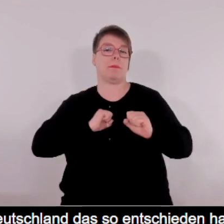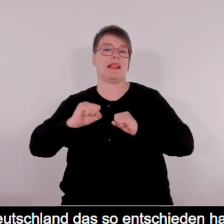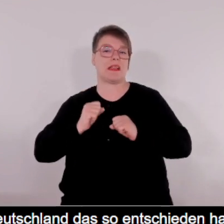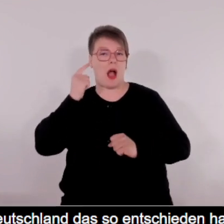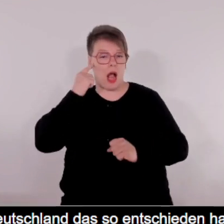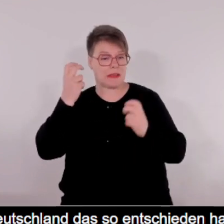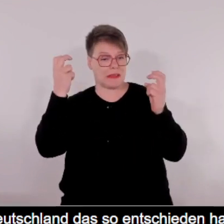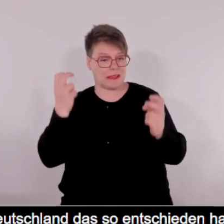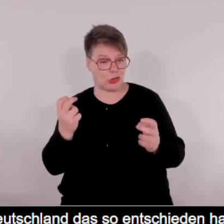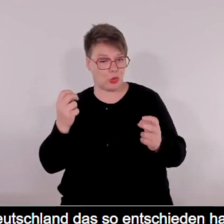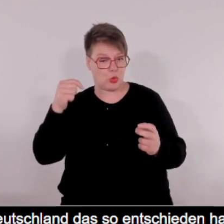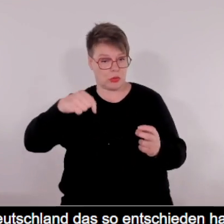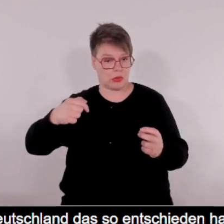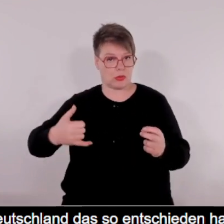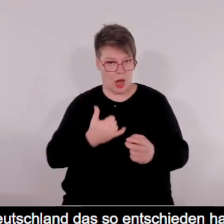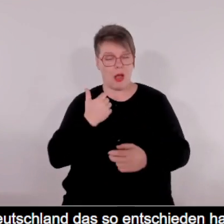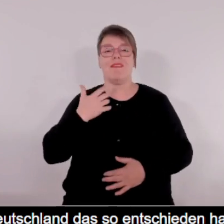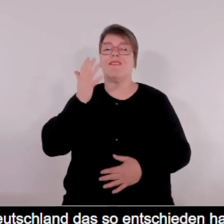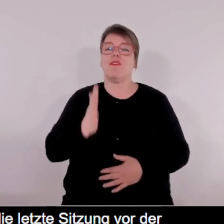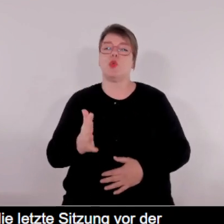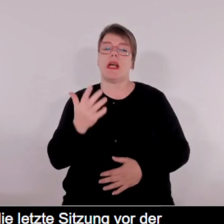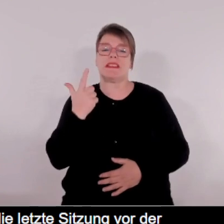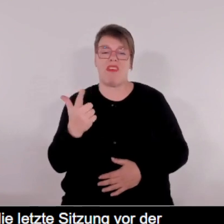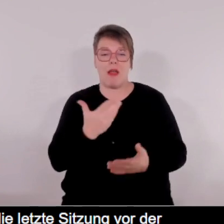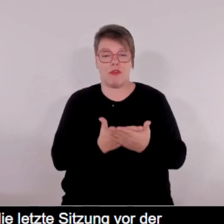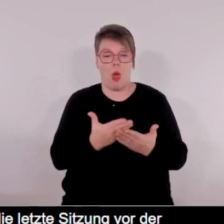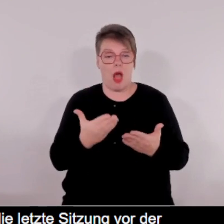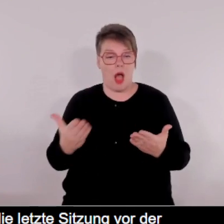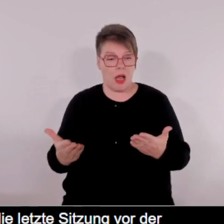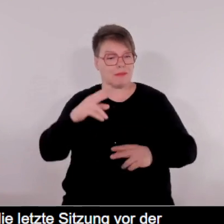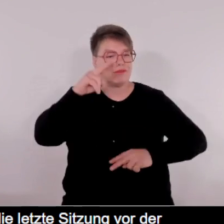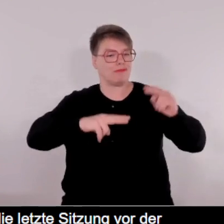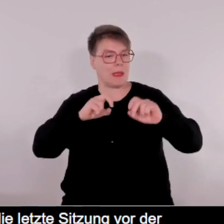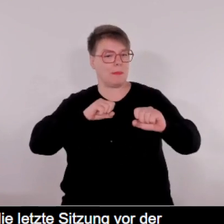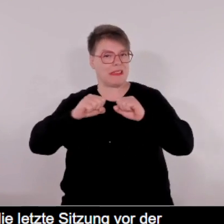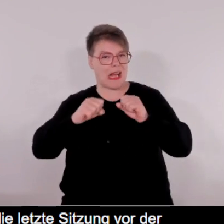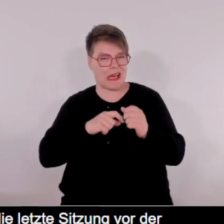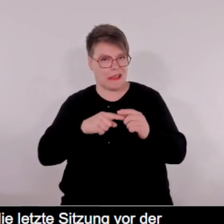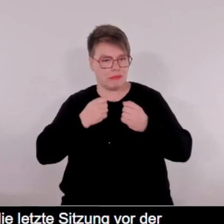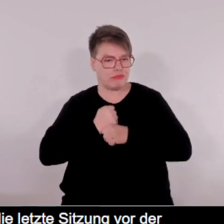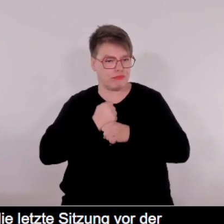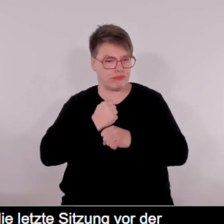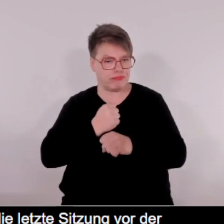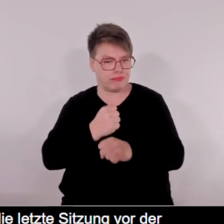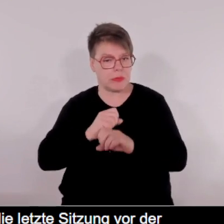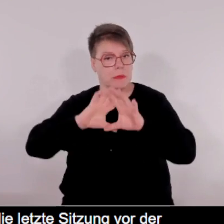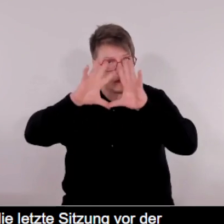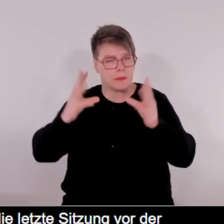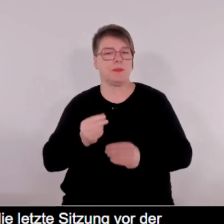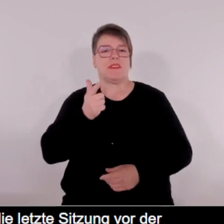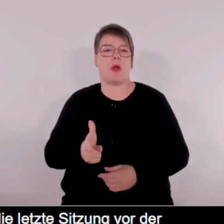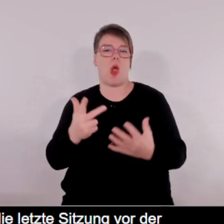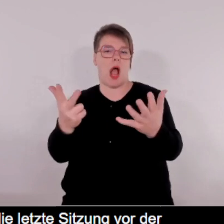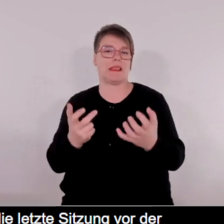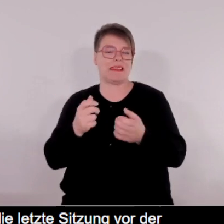2023. Wir waren fünfmal auswärts in Wunsiedl, Regensburg, Kaufbeuern, Bayreuth, Freyung. Wir hatten auch Gäste,